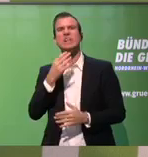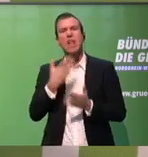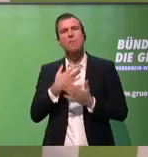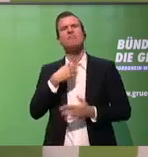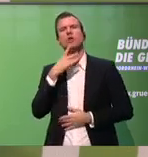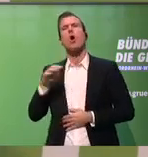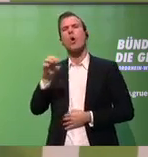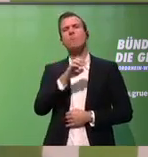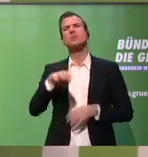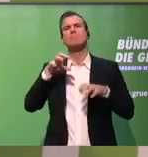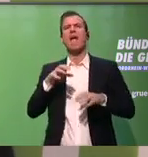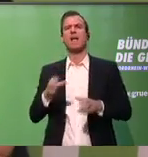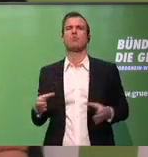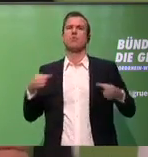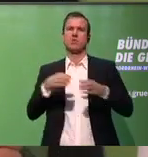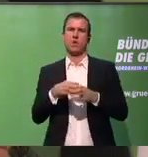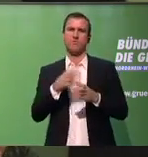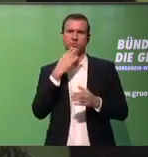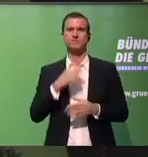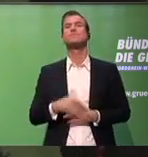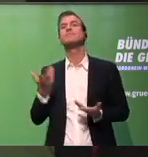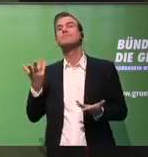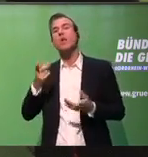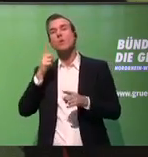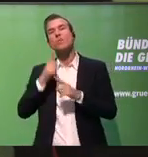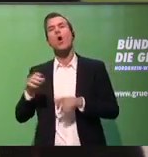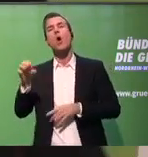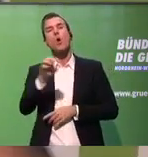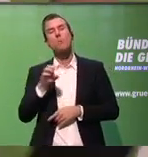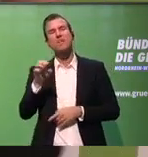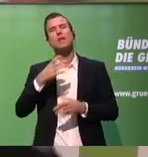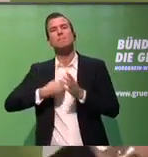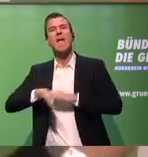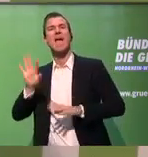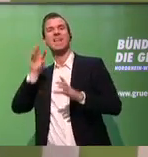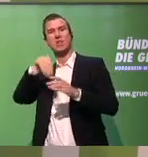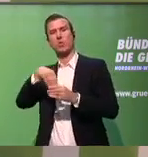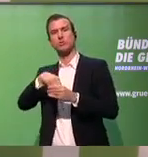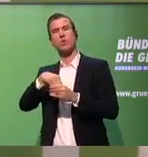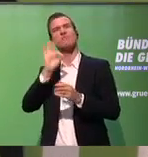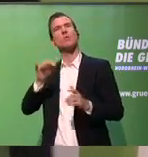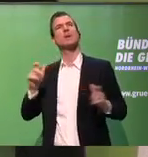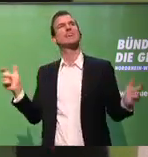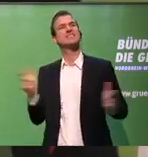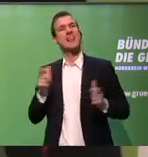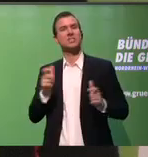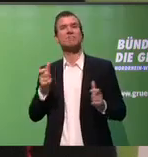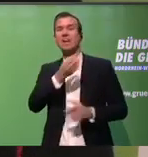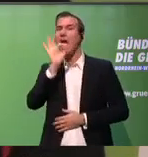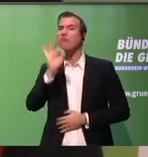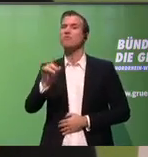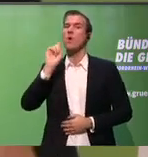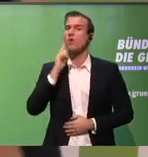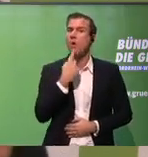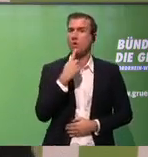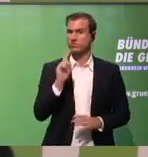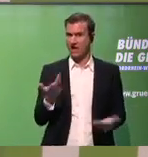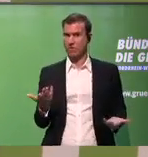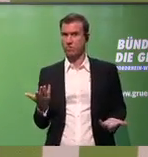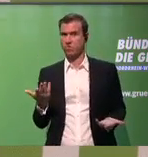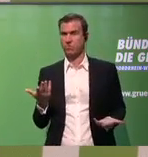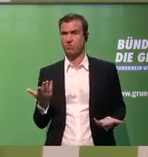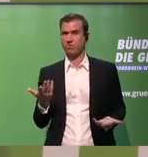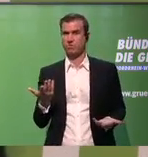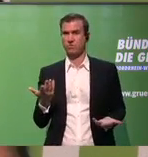schaffen. Und mehr Inklusion für die europäische Gesellschaft, eben auch für Gehörlose, eben auch für